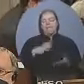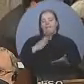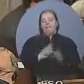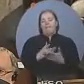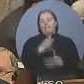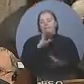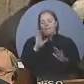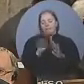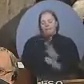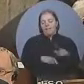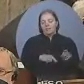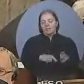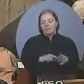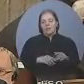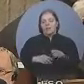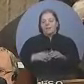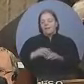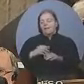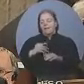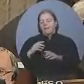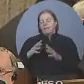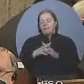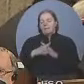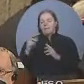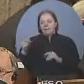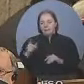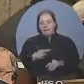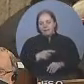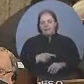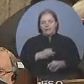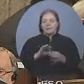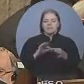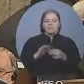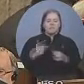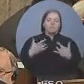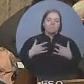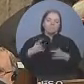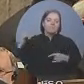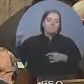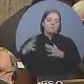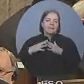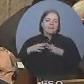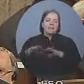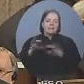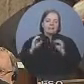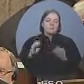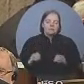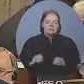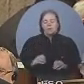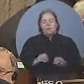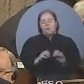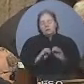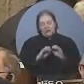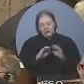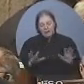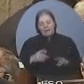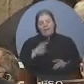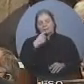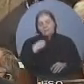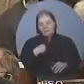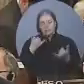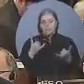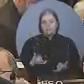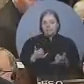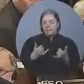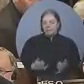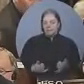se cacher derrière les Américains pour justifier son inaction? Faire preuve de plus de transparence, Monsieur le Président, et dévoiler dès maintenant